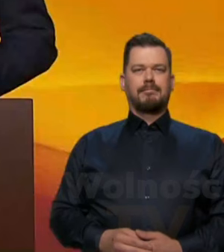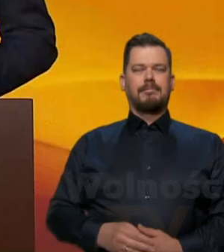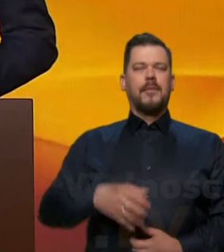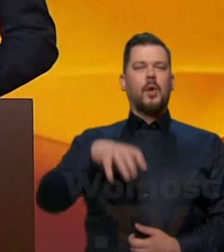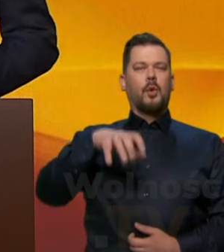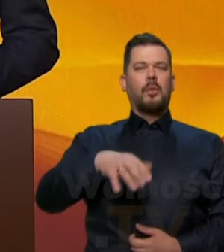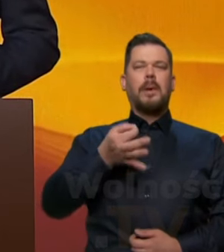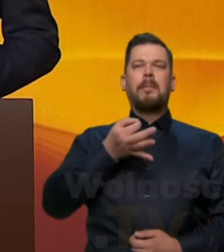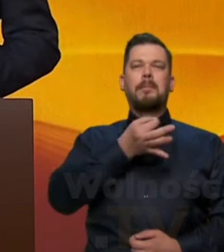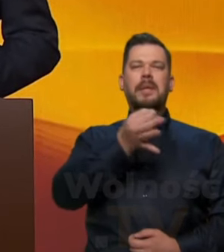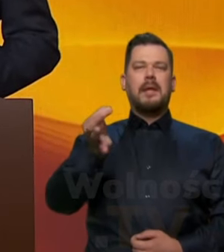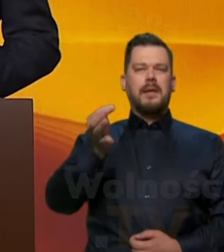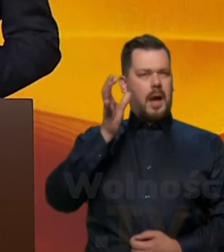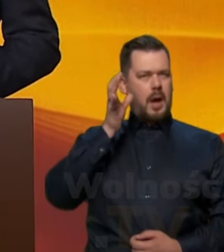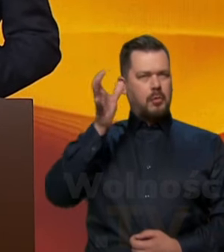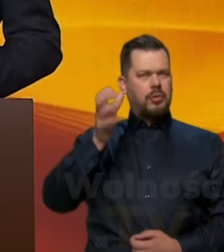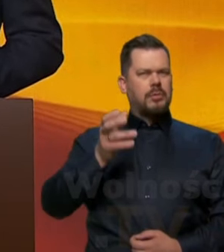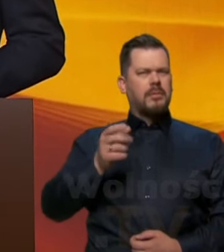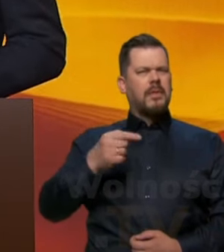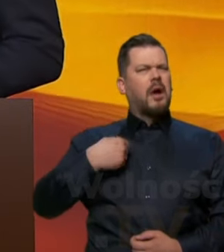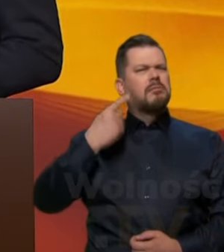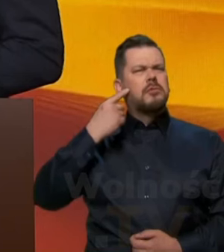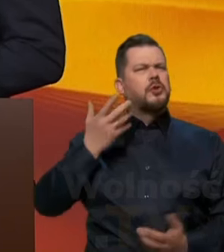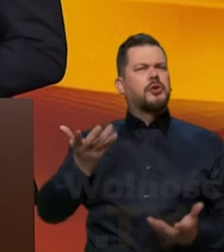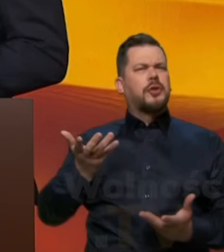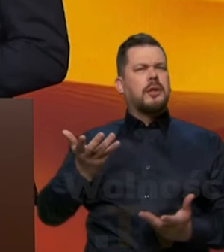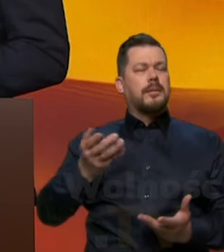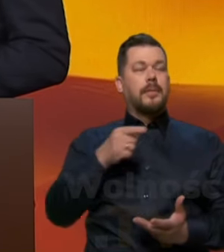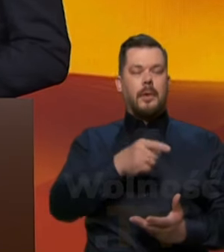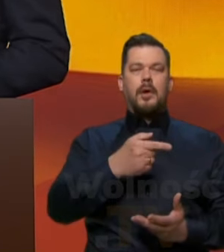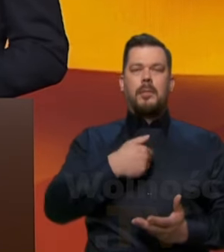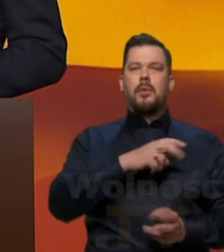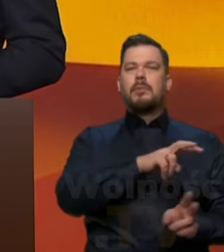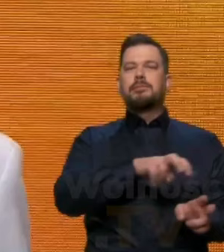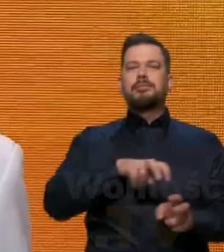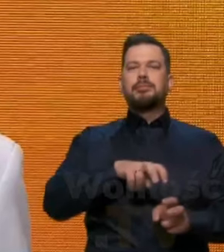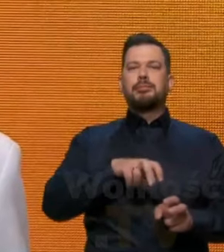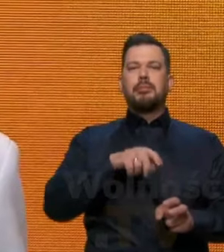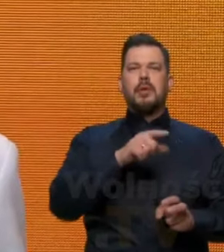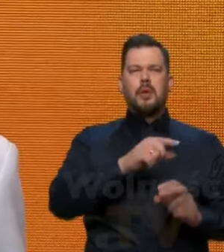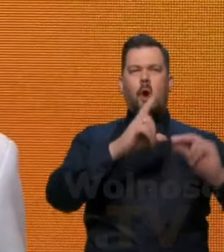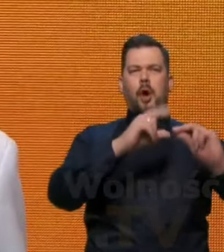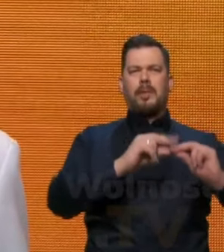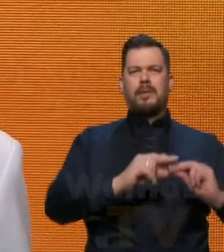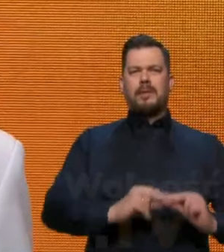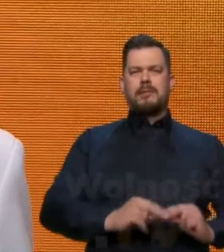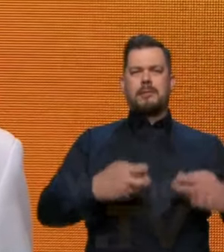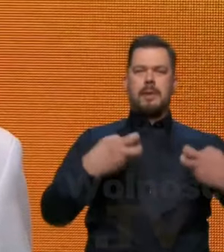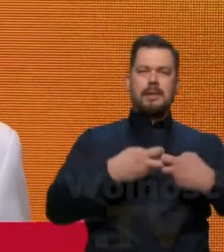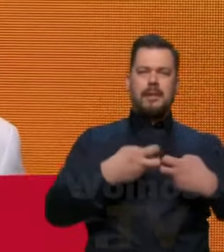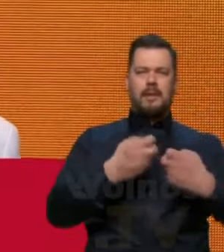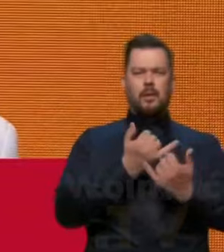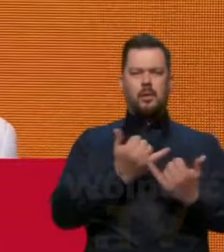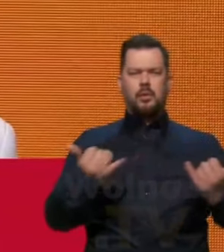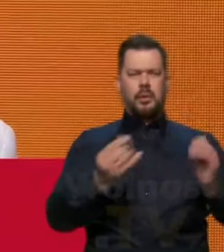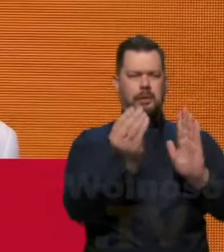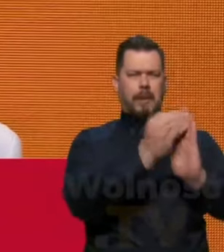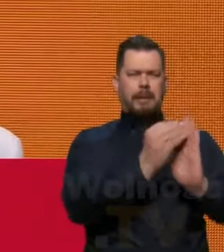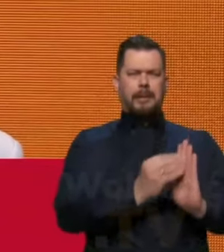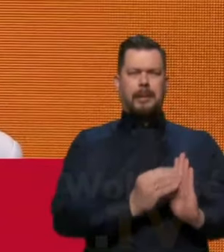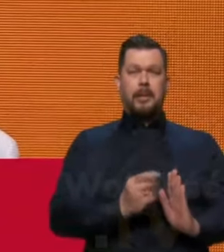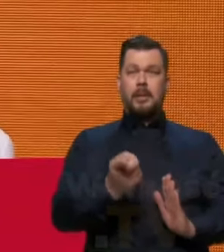Kategoria pytania autorskie. I tu przypominamy, że one zostały sformułowane na bazie licznych komentarzy i sugestii, które